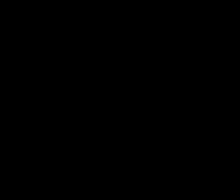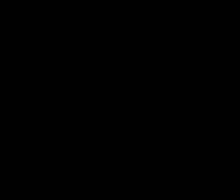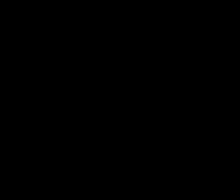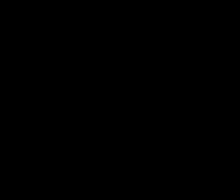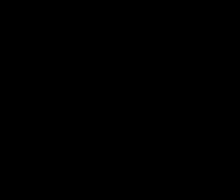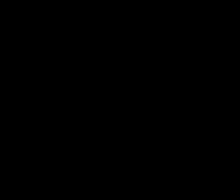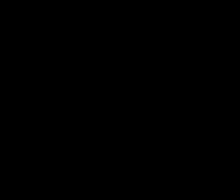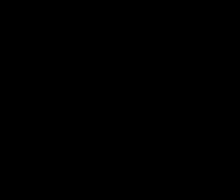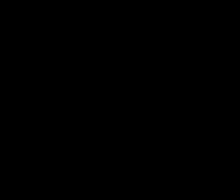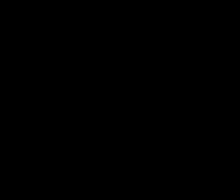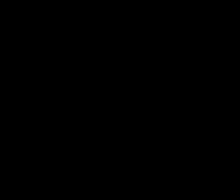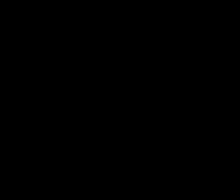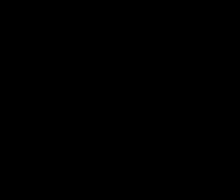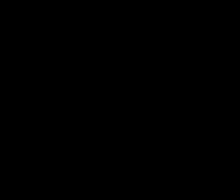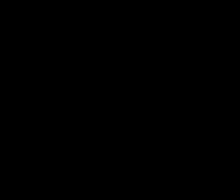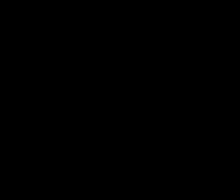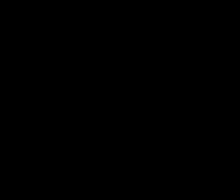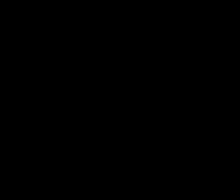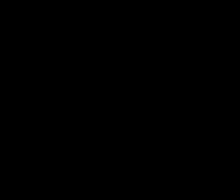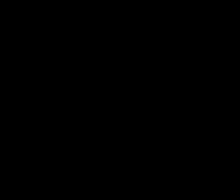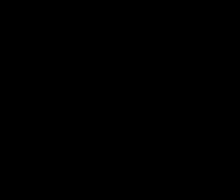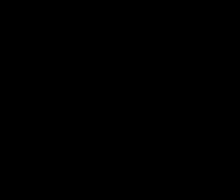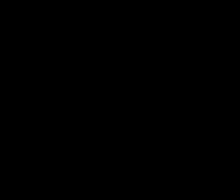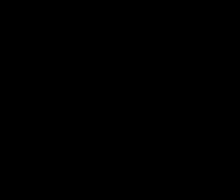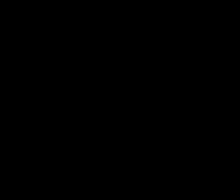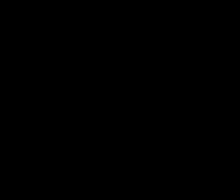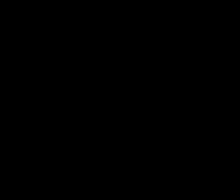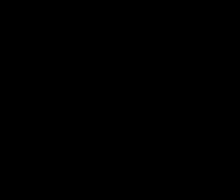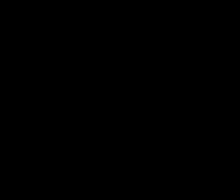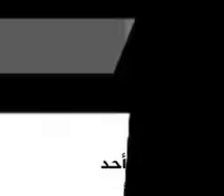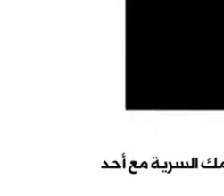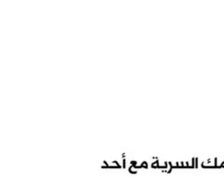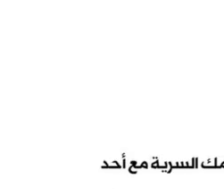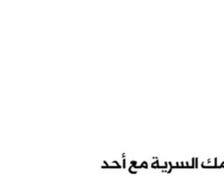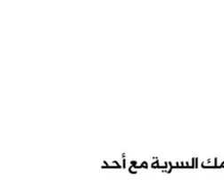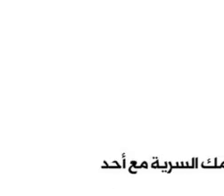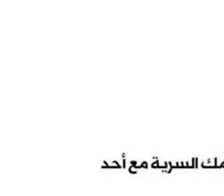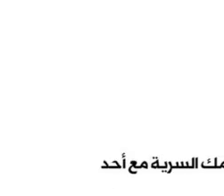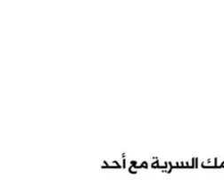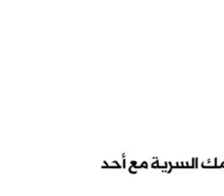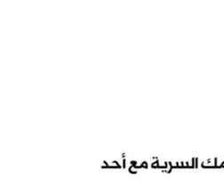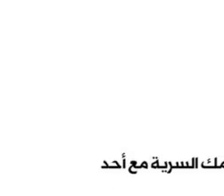مصر هذا البرنامج برعايه من يهتم بالتعليم في مصر